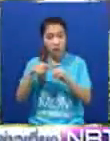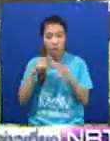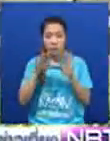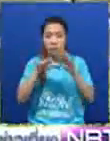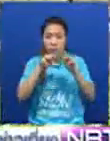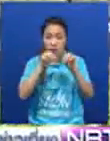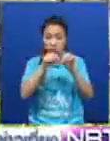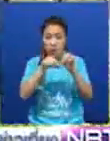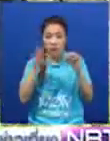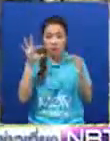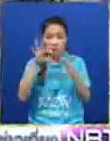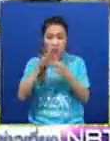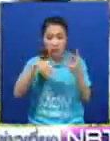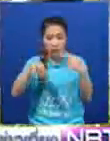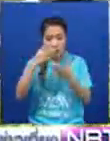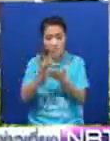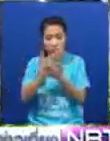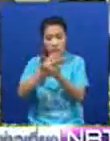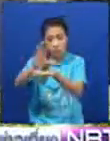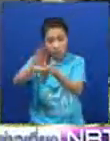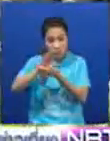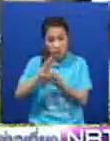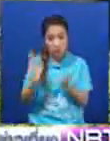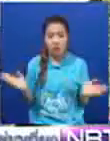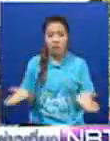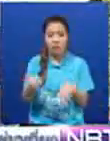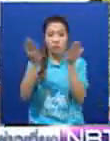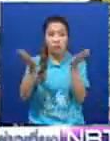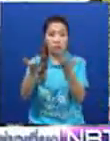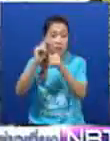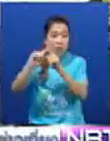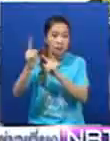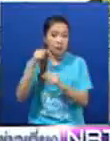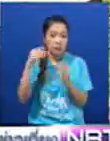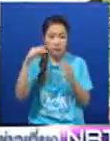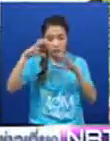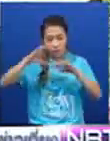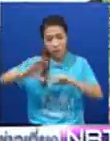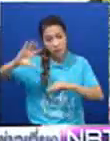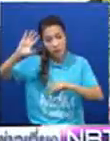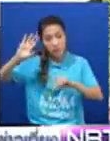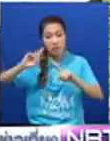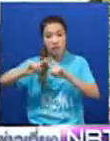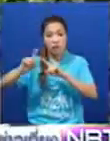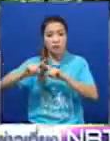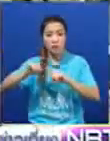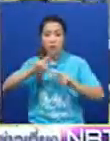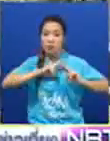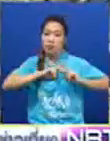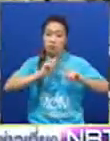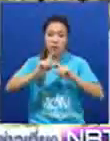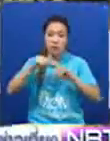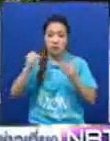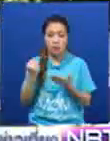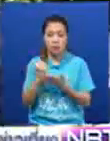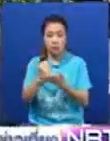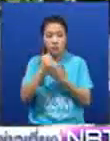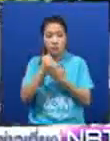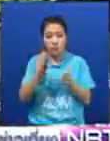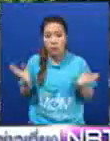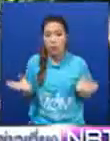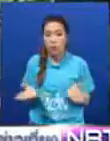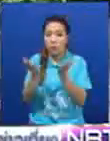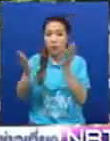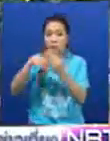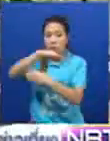ยมาตรการด้านการเงินการคลังส่งเสริมการลงทุนและชนภาคเอกชนร่วมลงทุนในโครงการขนาดใหญ่เร่งรัดปฏิบัติการขับเคลื่อนเ